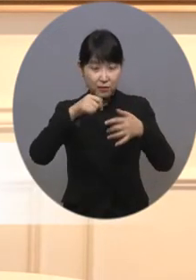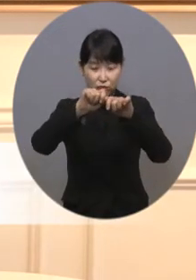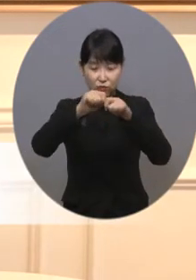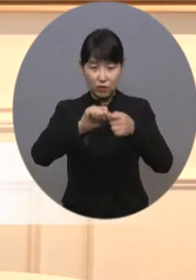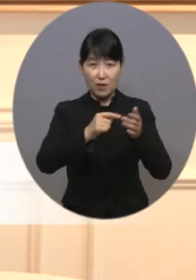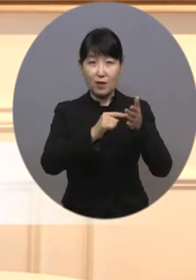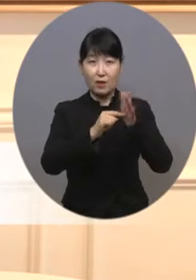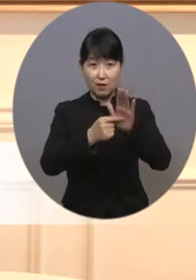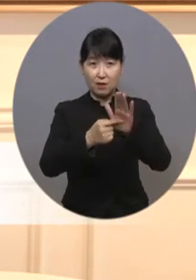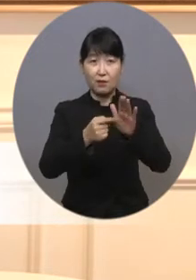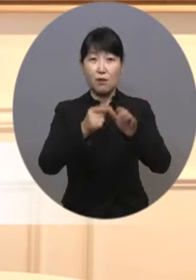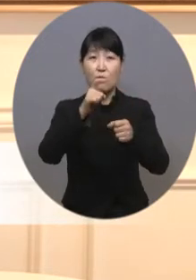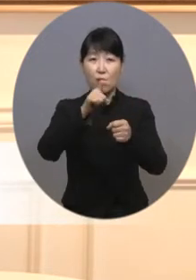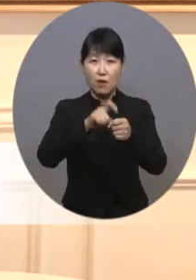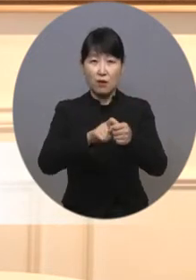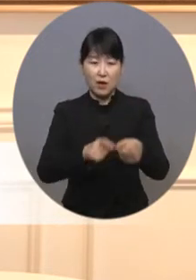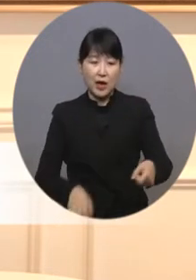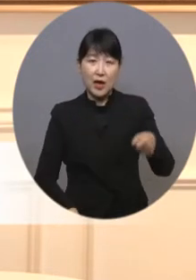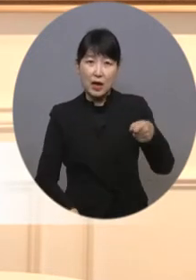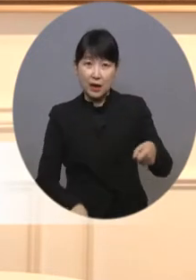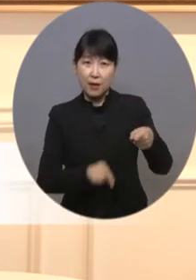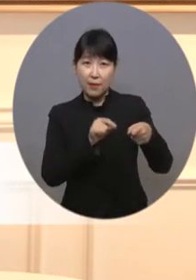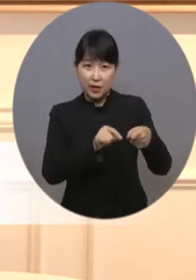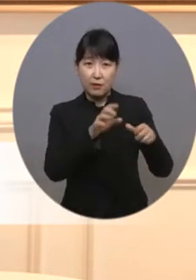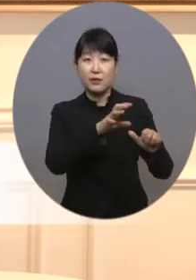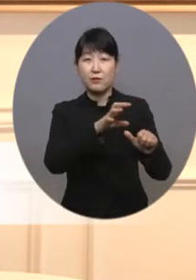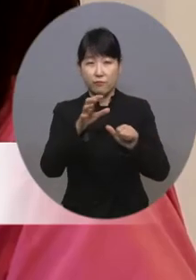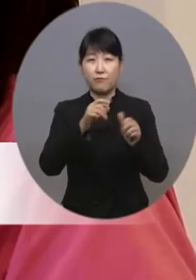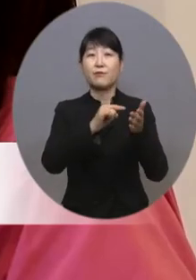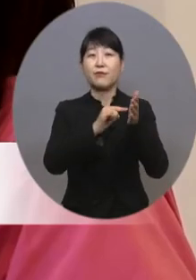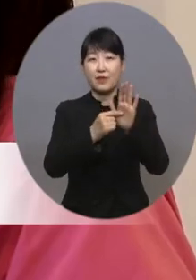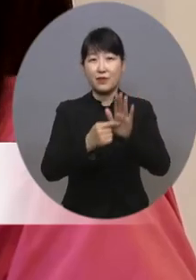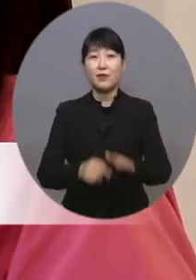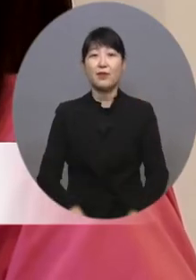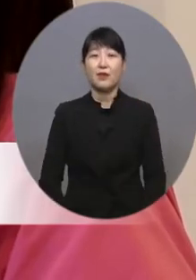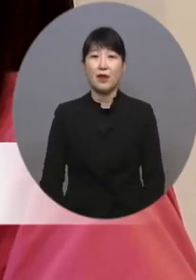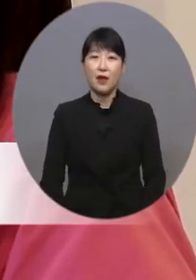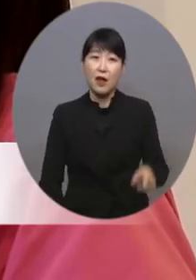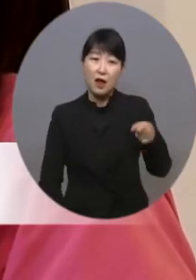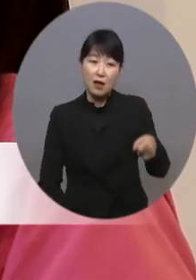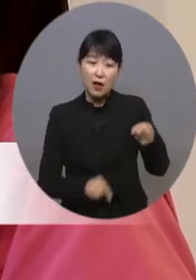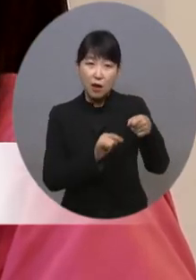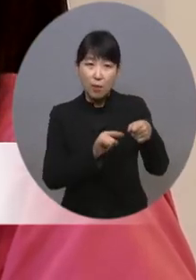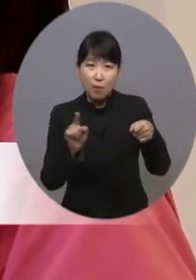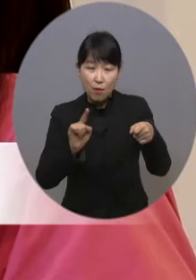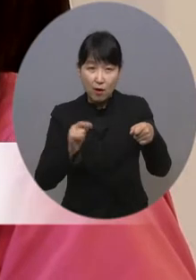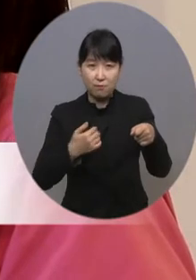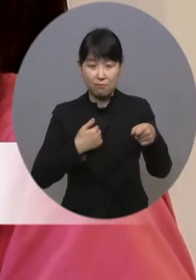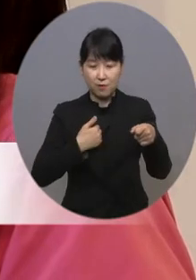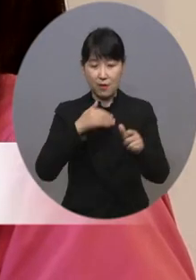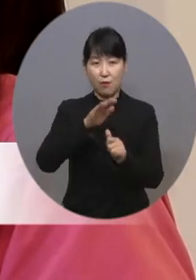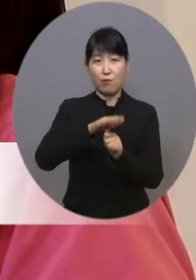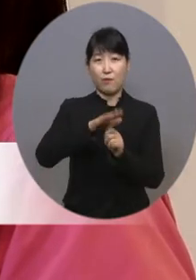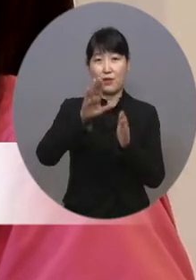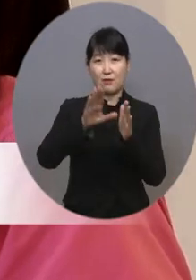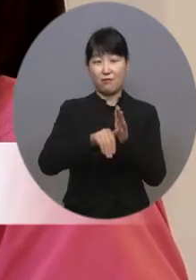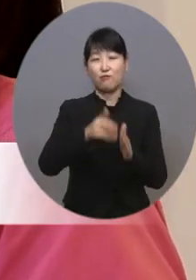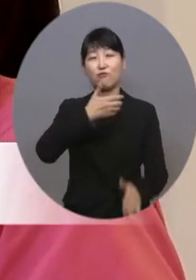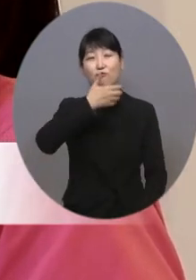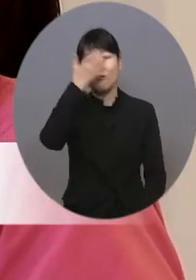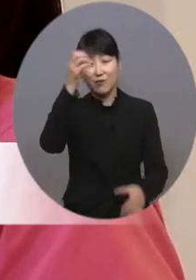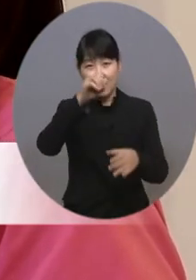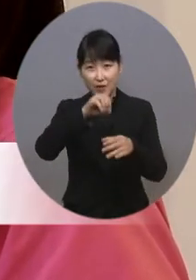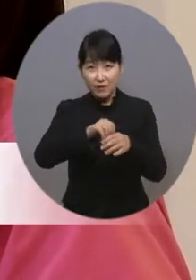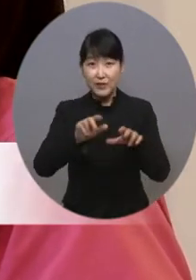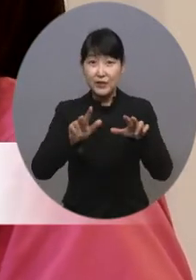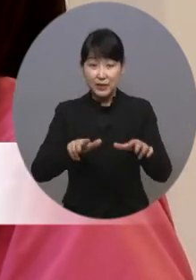표현하고자 가방이라는 사물을 이용해서 표현하고 있습니다. 가방은 저의 어릴 적 꿈을 담고